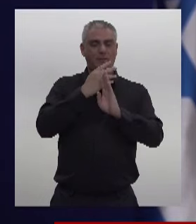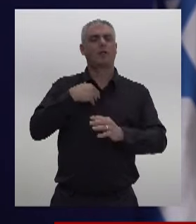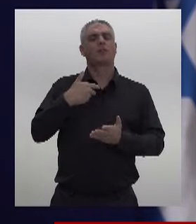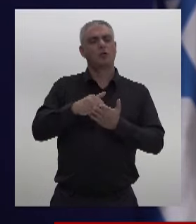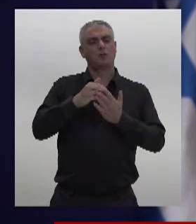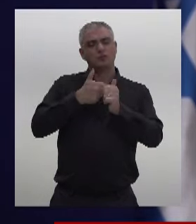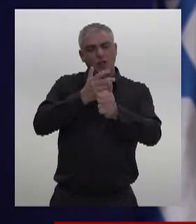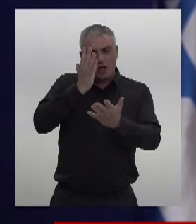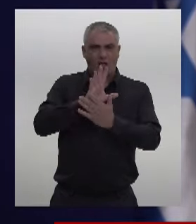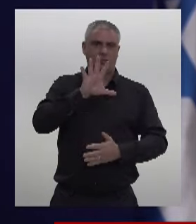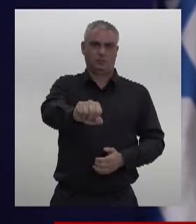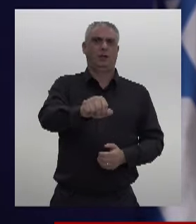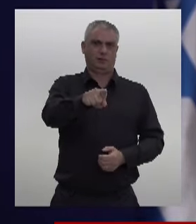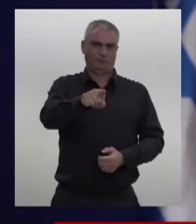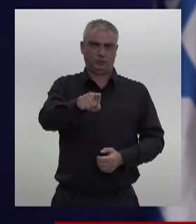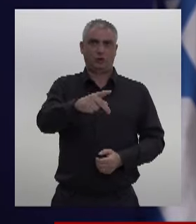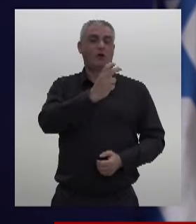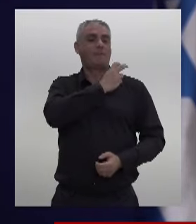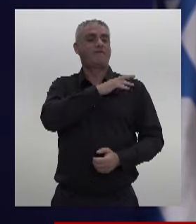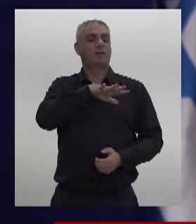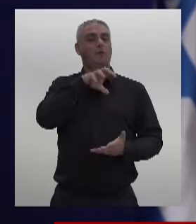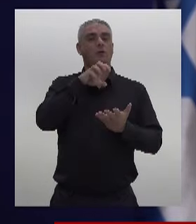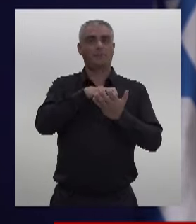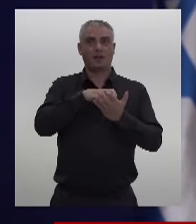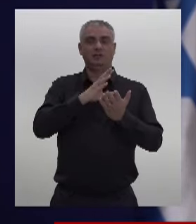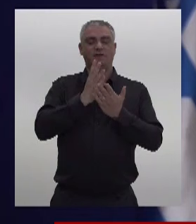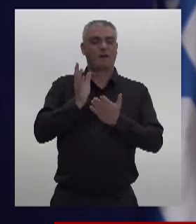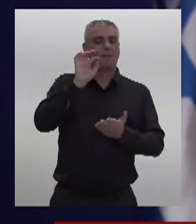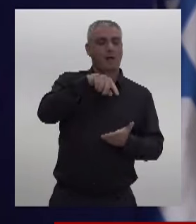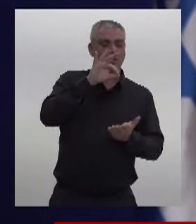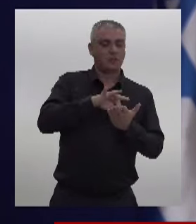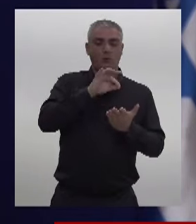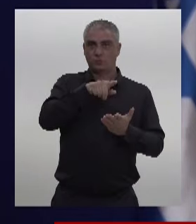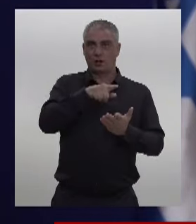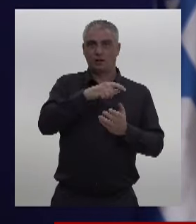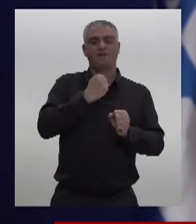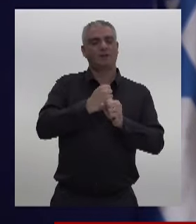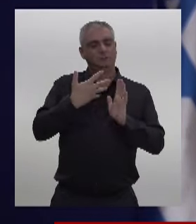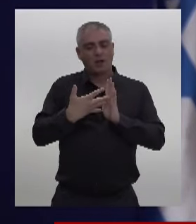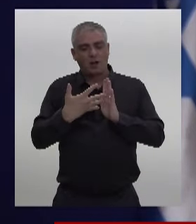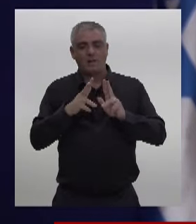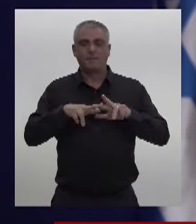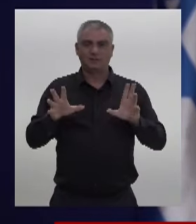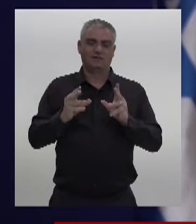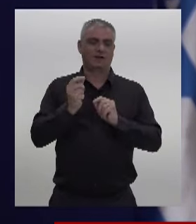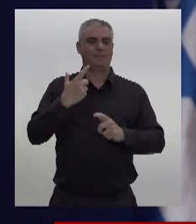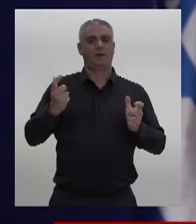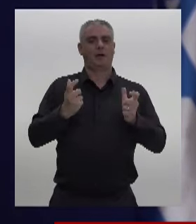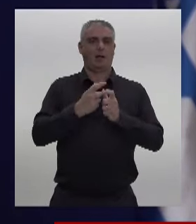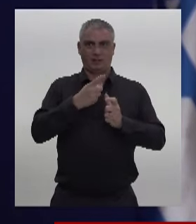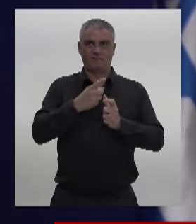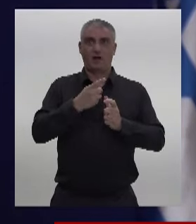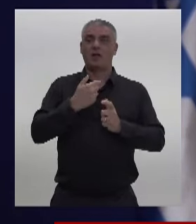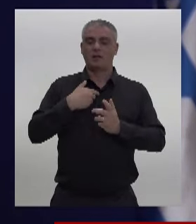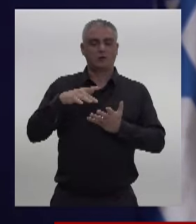לרדוף אותו עד שנגיע אליו מפקד פיקוד המרכז הגיע לנקודת הפיגוע וקיה מאחת מצב יחד עם החטיבה אנחנו